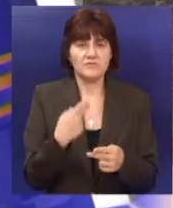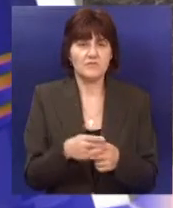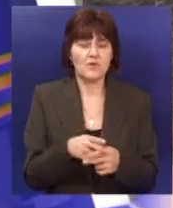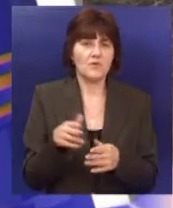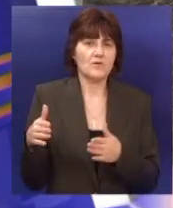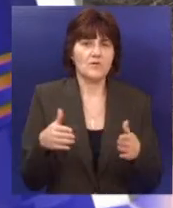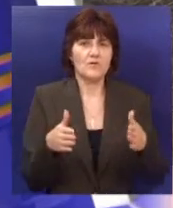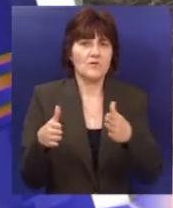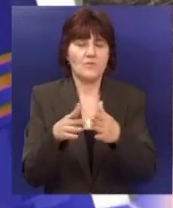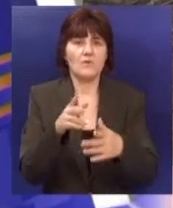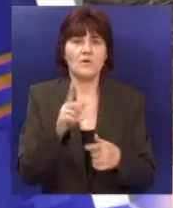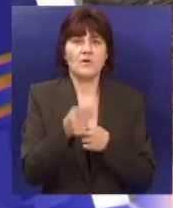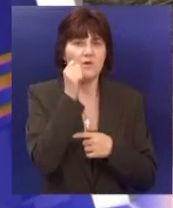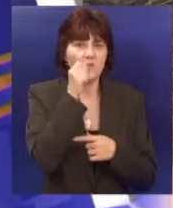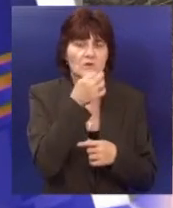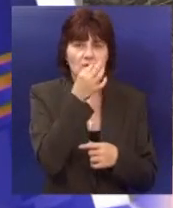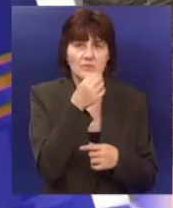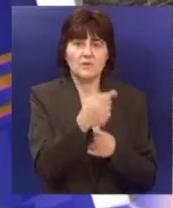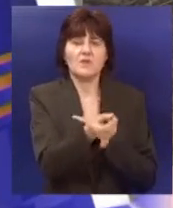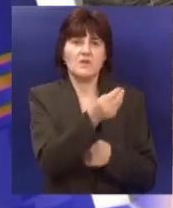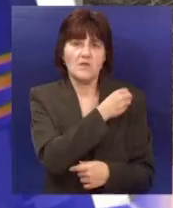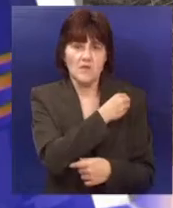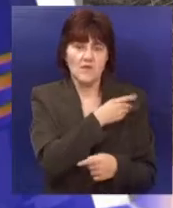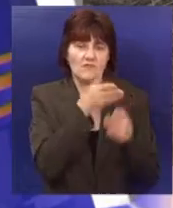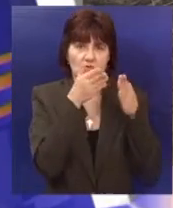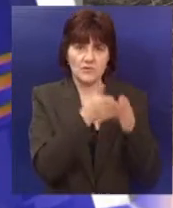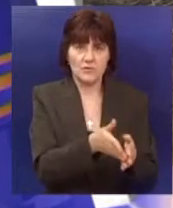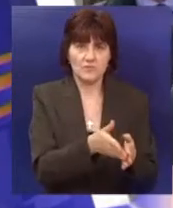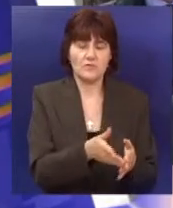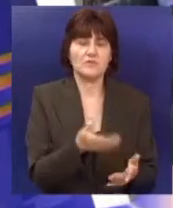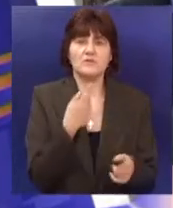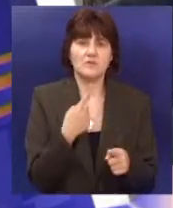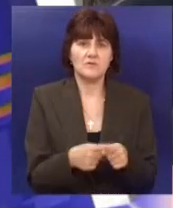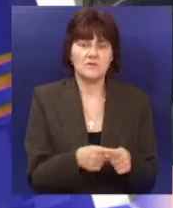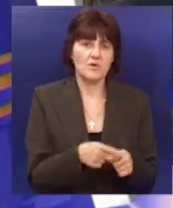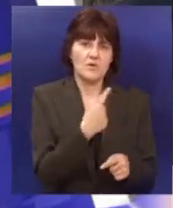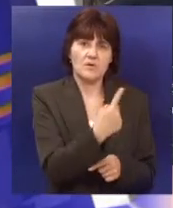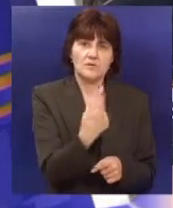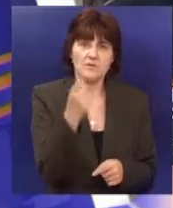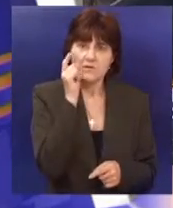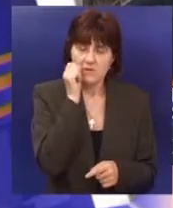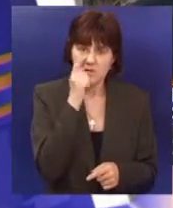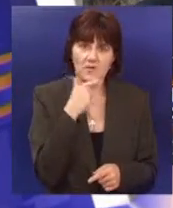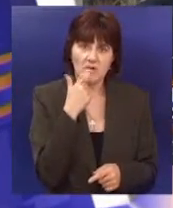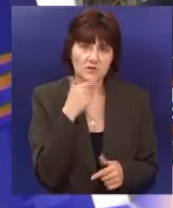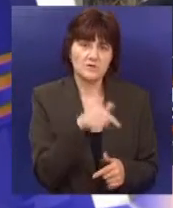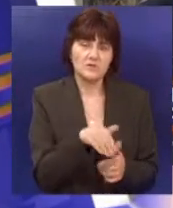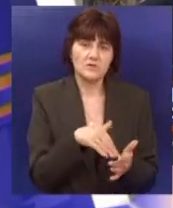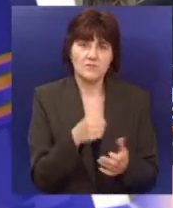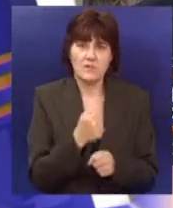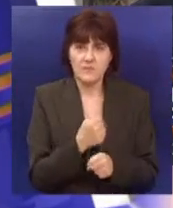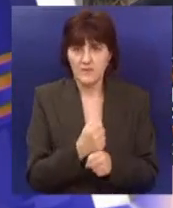zajednice Ljutovo i urađena je prema njihovom zahtevu. Pa bitno je iz prostog razloga, pošto je to zahtev mesne zajednice, jedan od